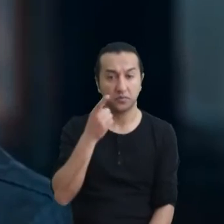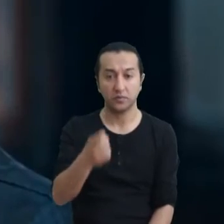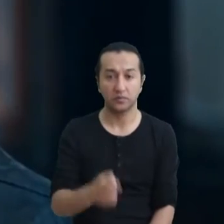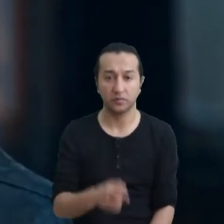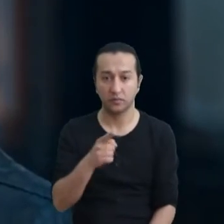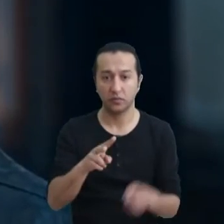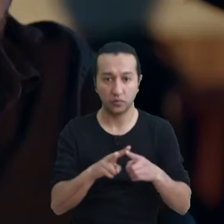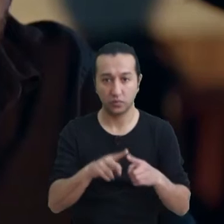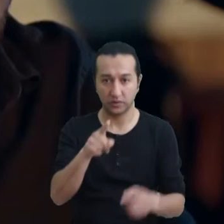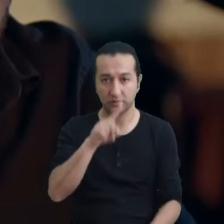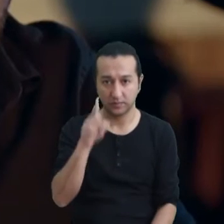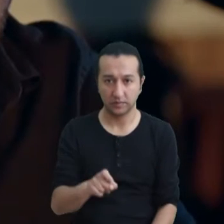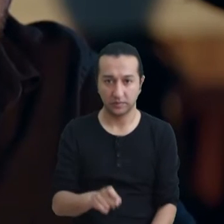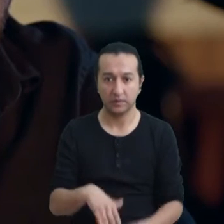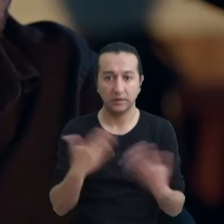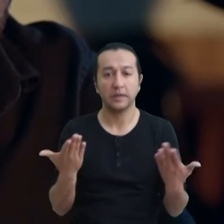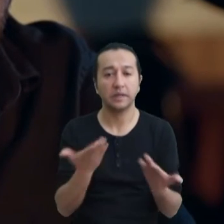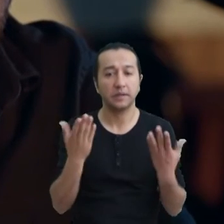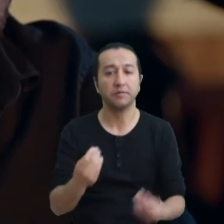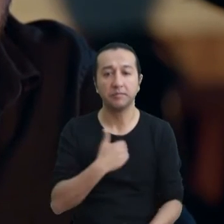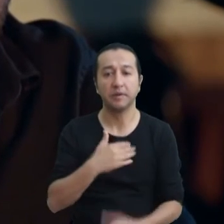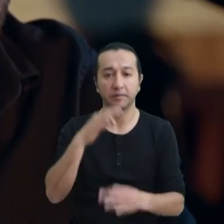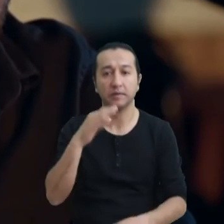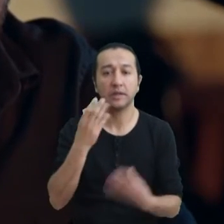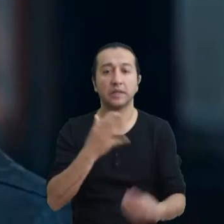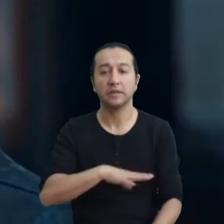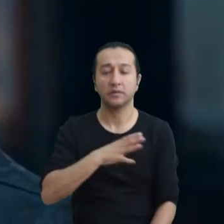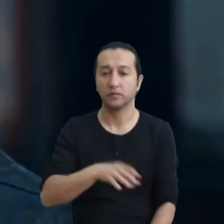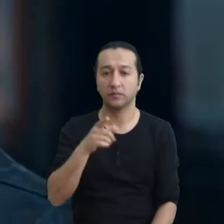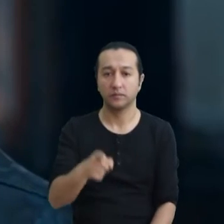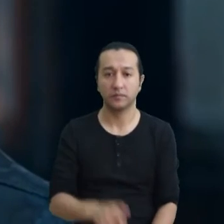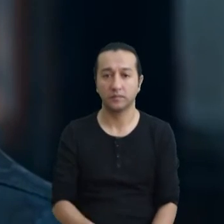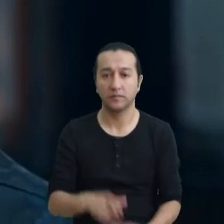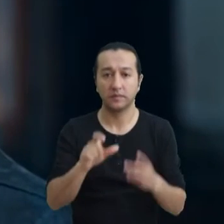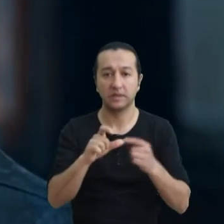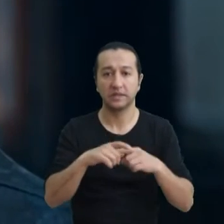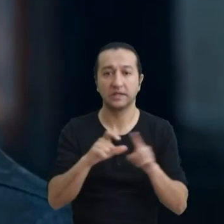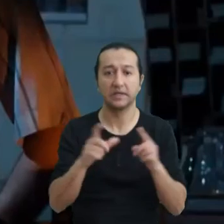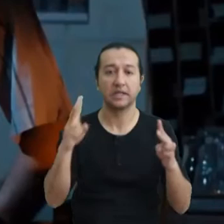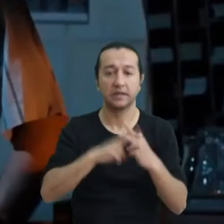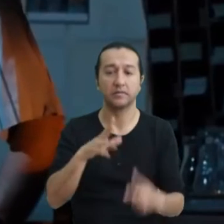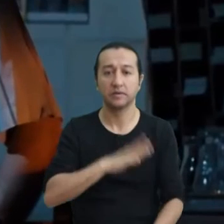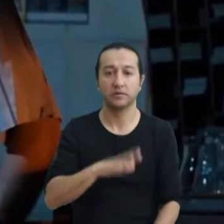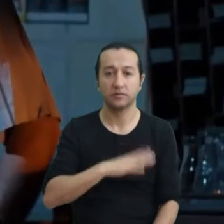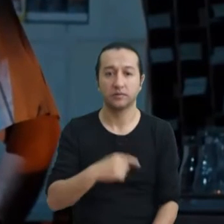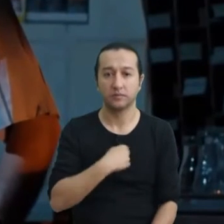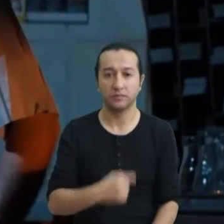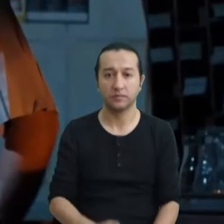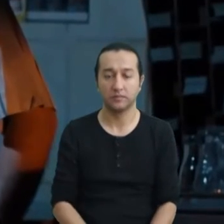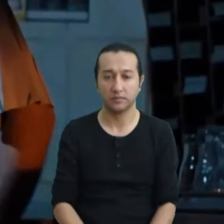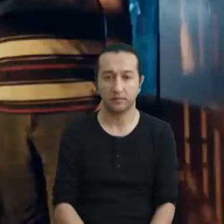geri çekildi. Nuri sen misin? Diyelim ki benim. Ne istiyorsun? Şedide katılmak istiyorum.